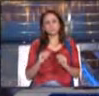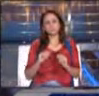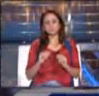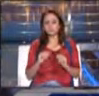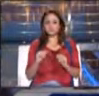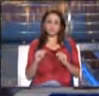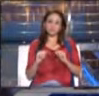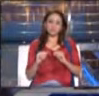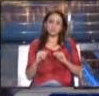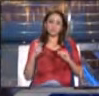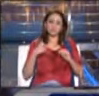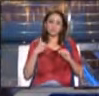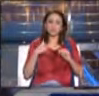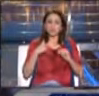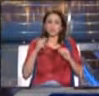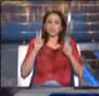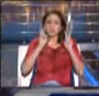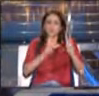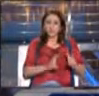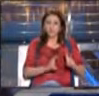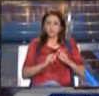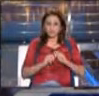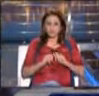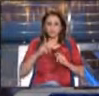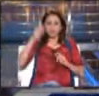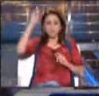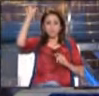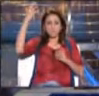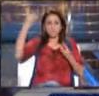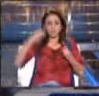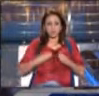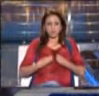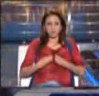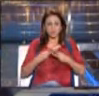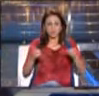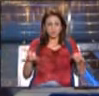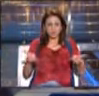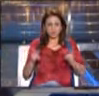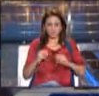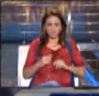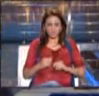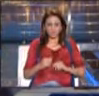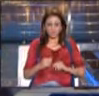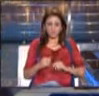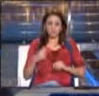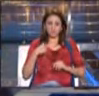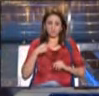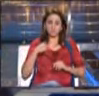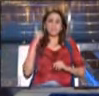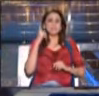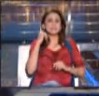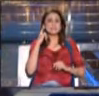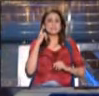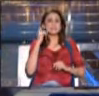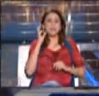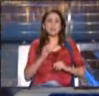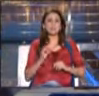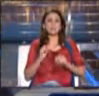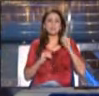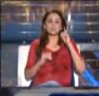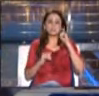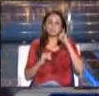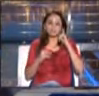عطلنا الحاجة الوحيدة اللي ربنا فتحها عشان يجبرنا عليها، ان احنا نسمع.